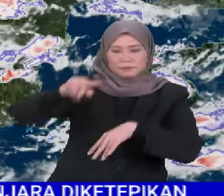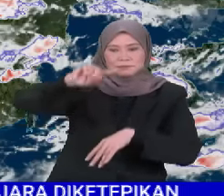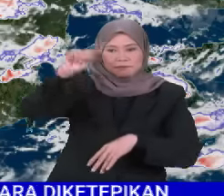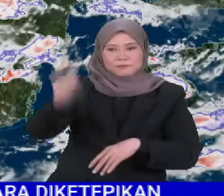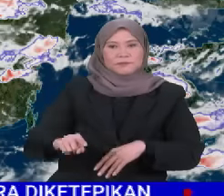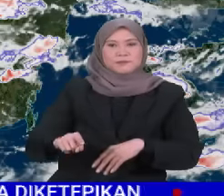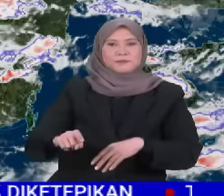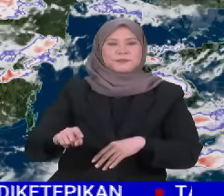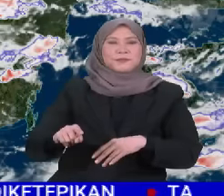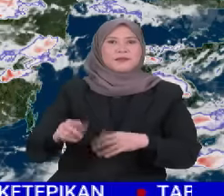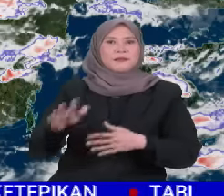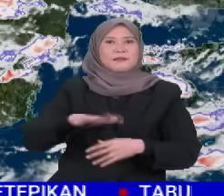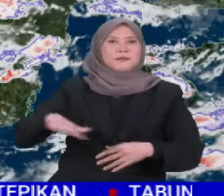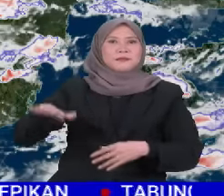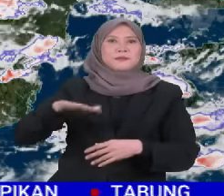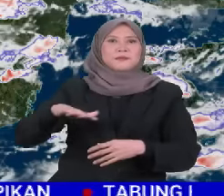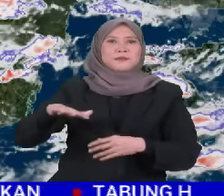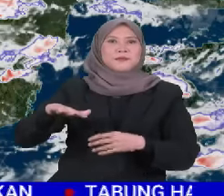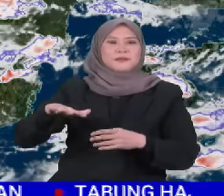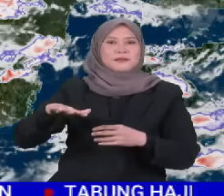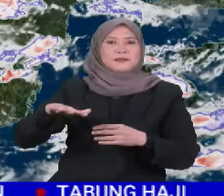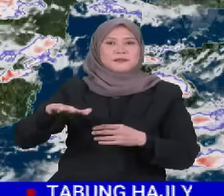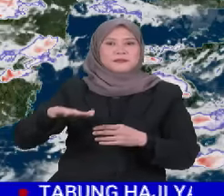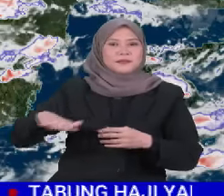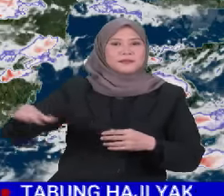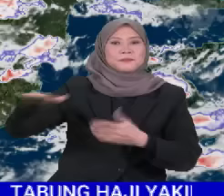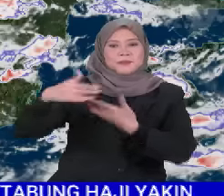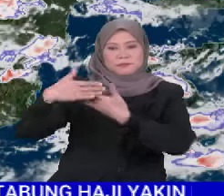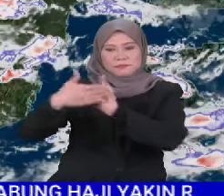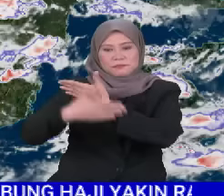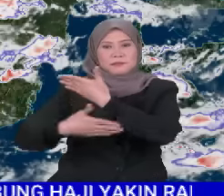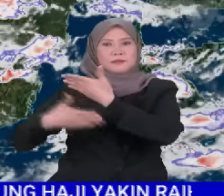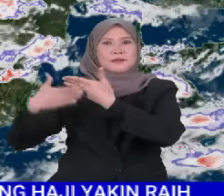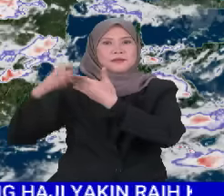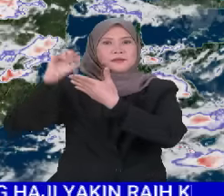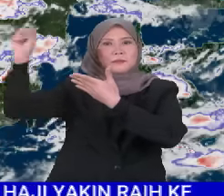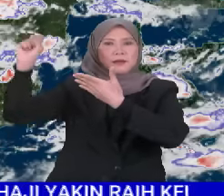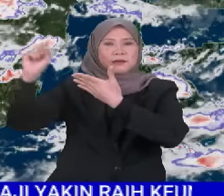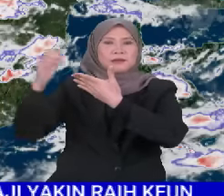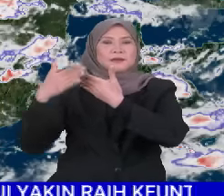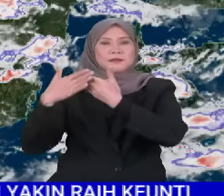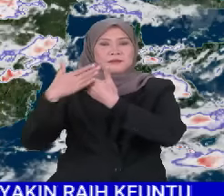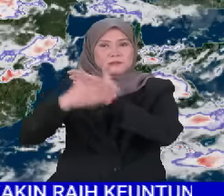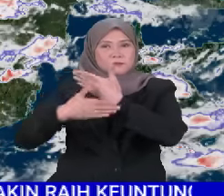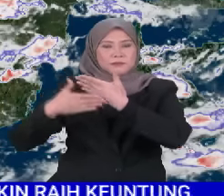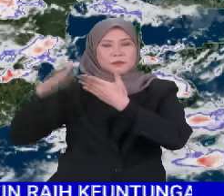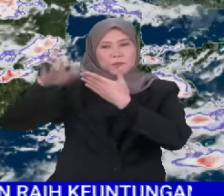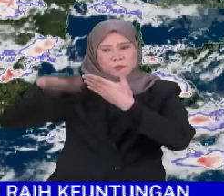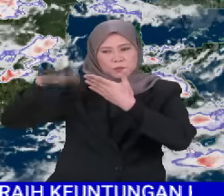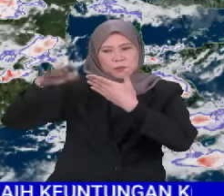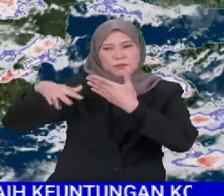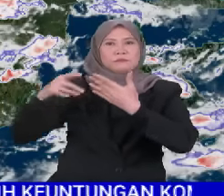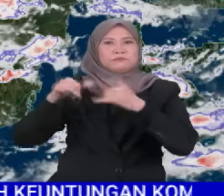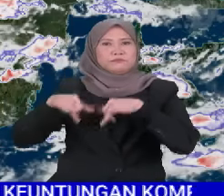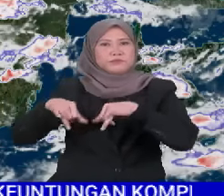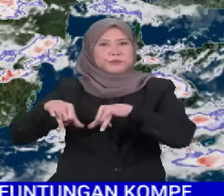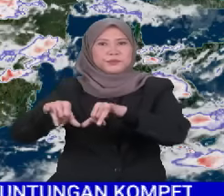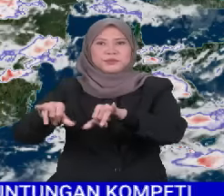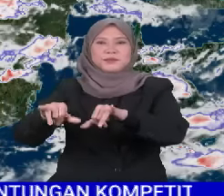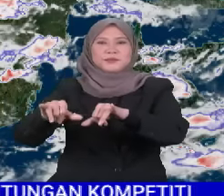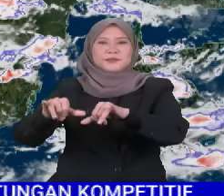sedang berlaku di hampir di hampir ke semua bahagia di negeri Saba dan juga dijagakan kayaknya mampu untuk berlarutan